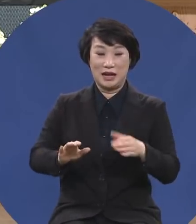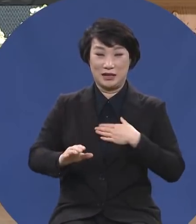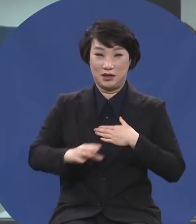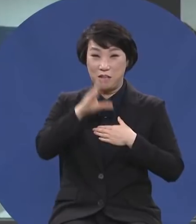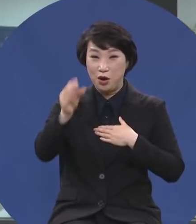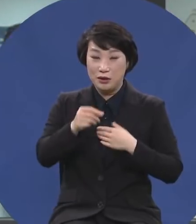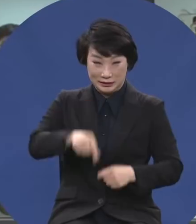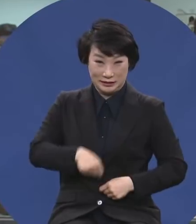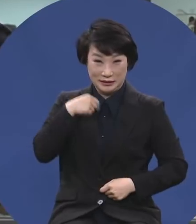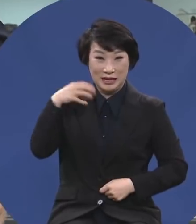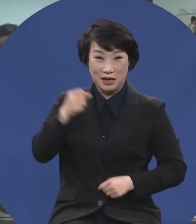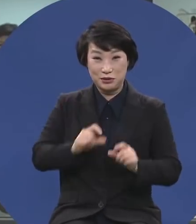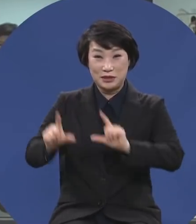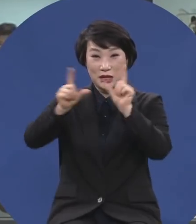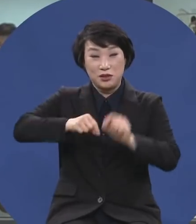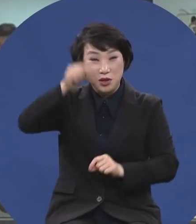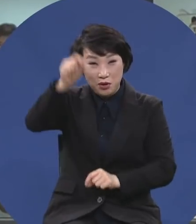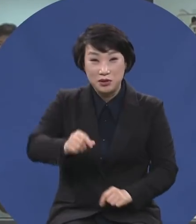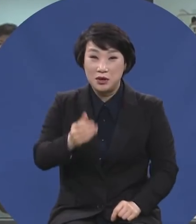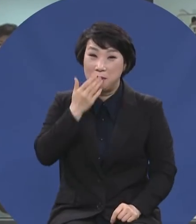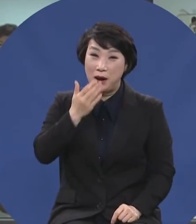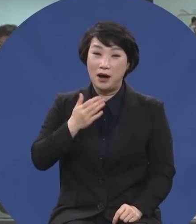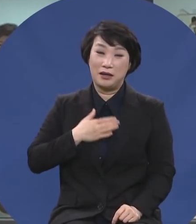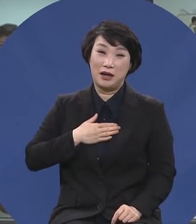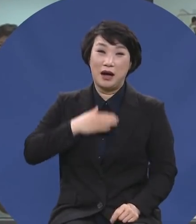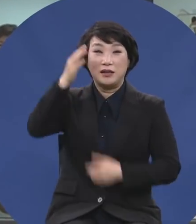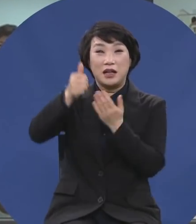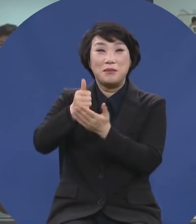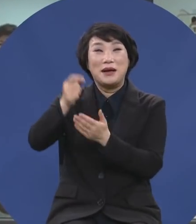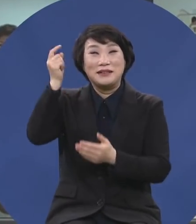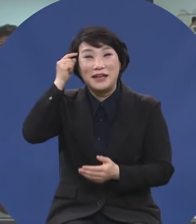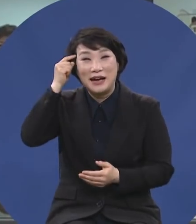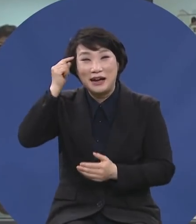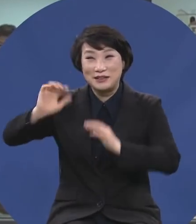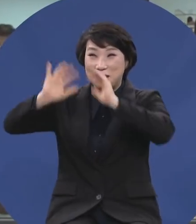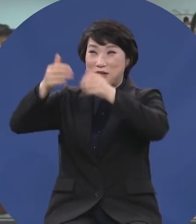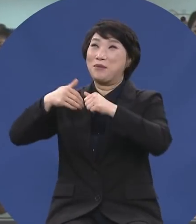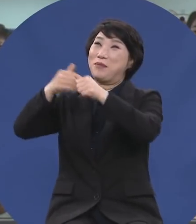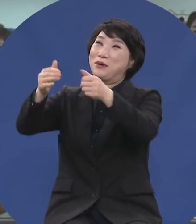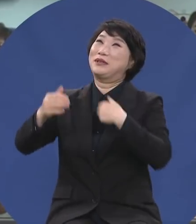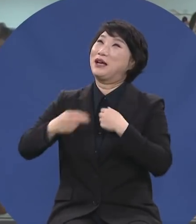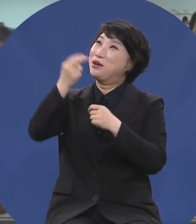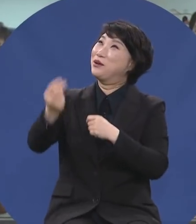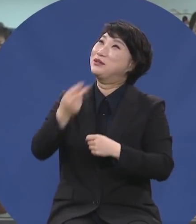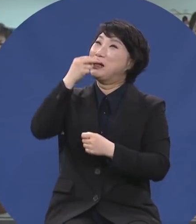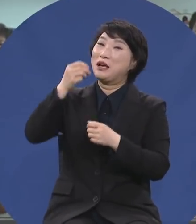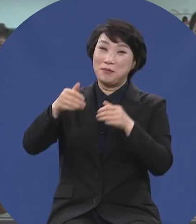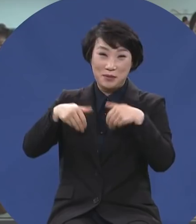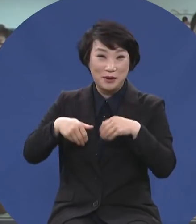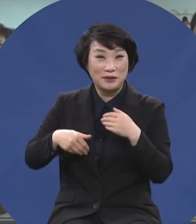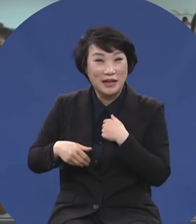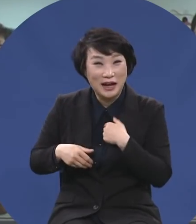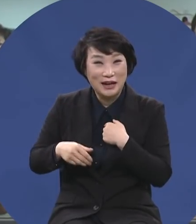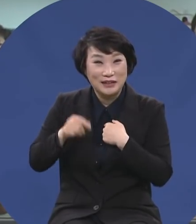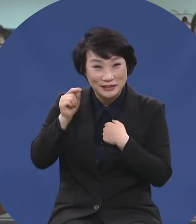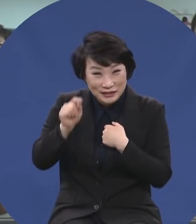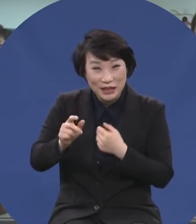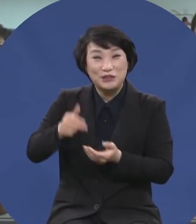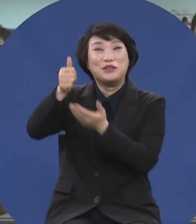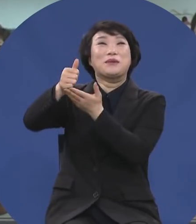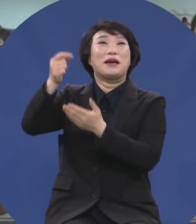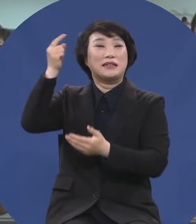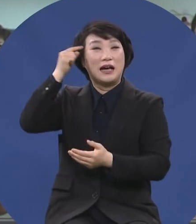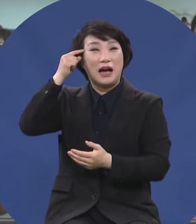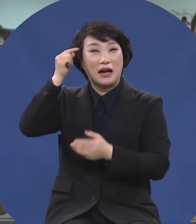의로 영원히 살게 만들어서 하나님의 구상 천국에 보내고 영생하게 만드는 것이 주님의